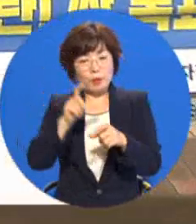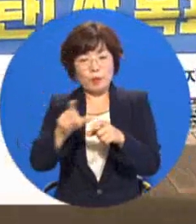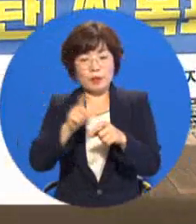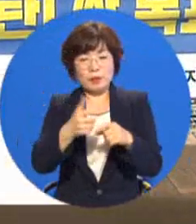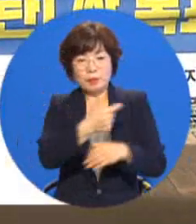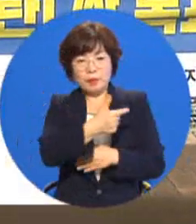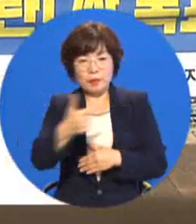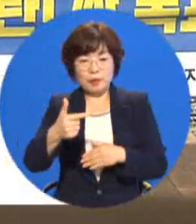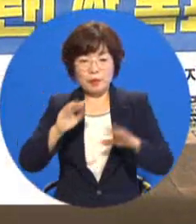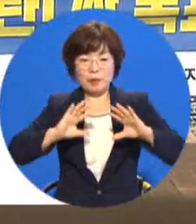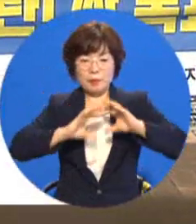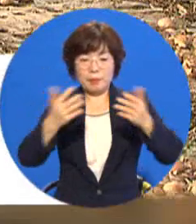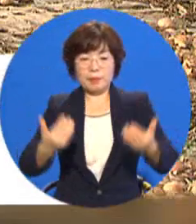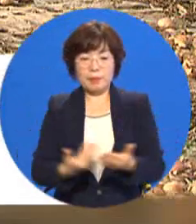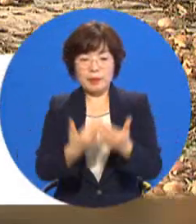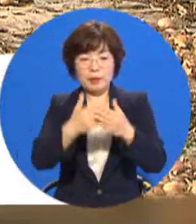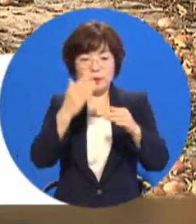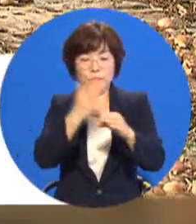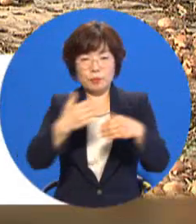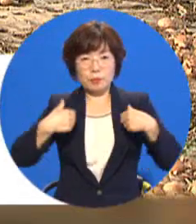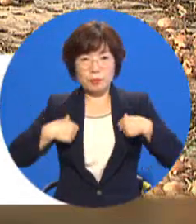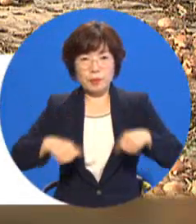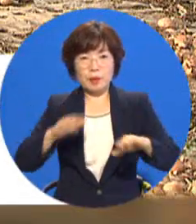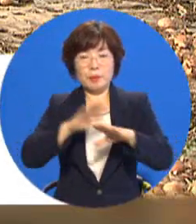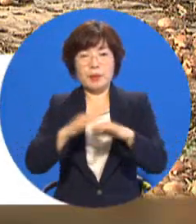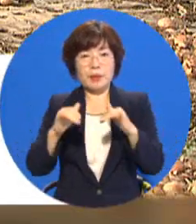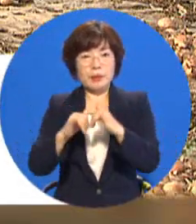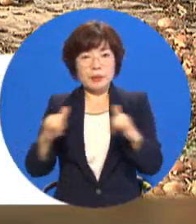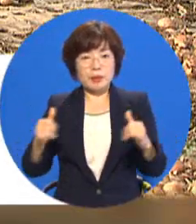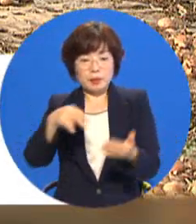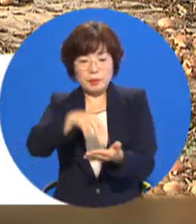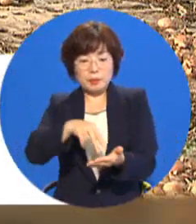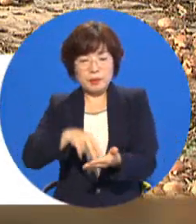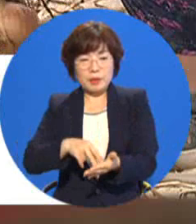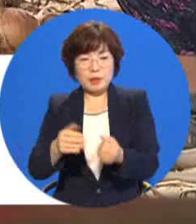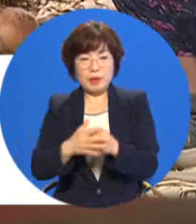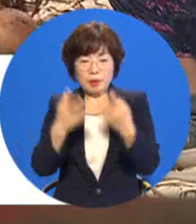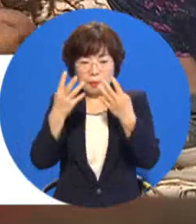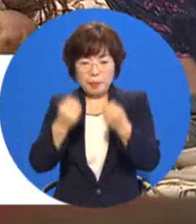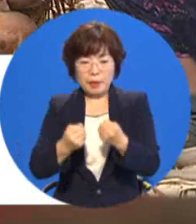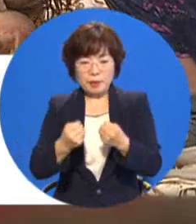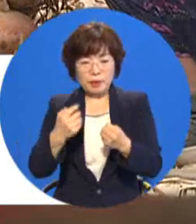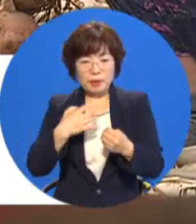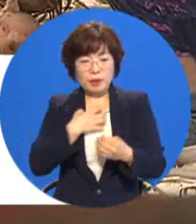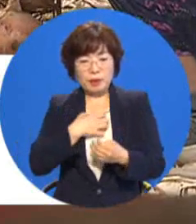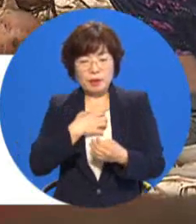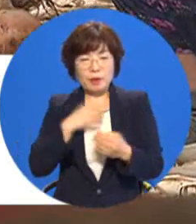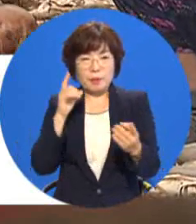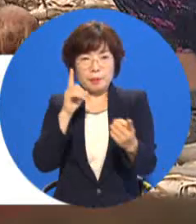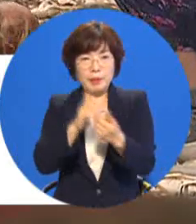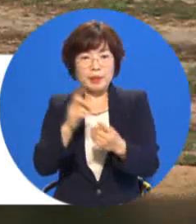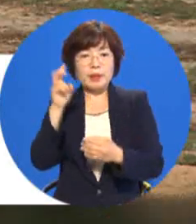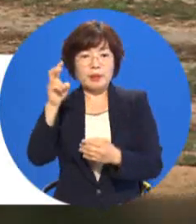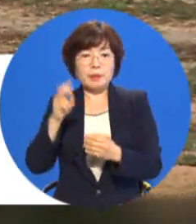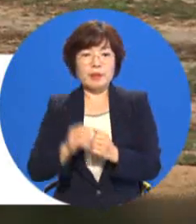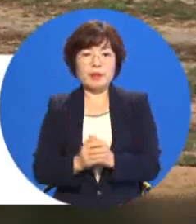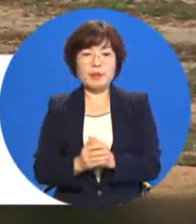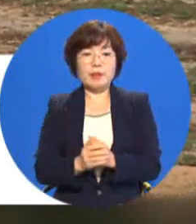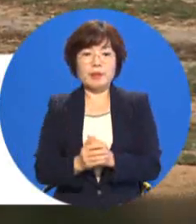개발도상국 지위를 포기함으로써 농업인들이 많은 시련을 닥칠 것이라고 예고되어